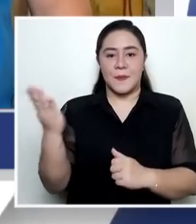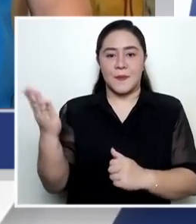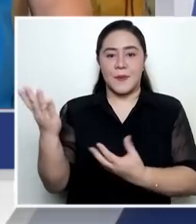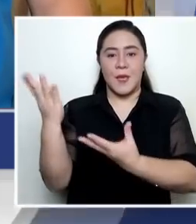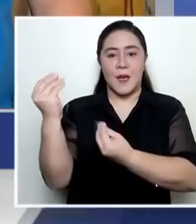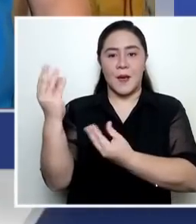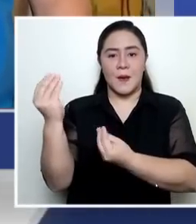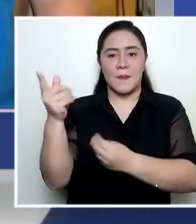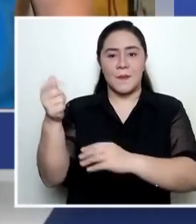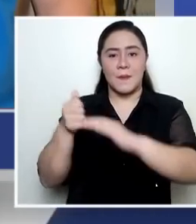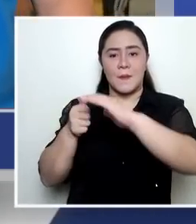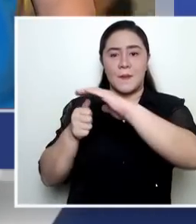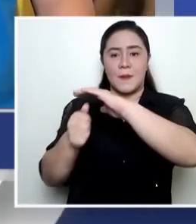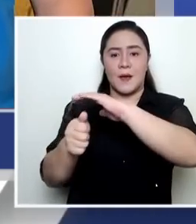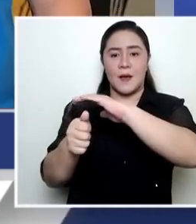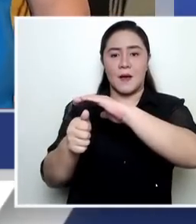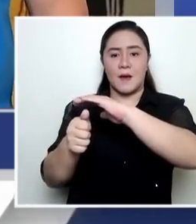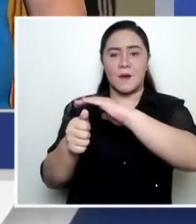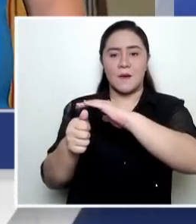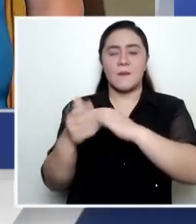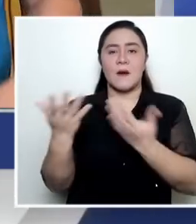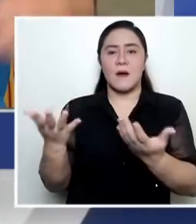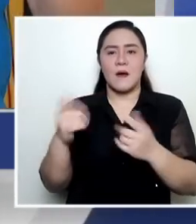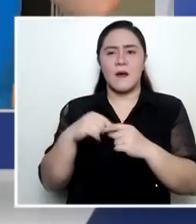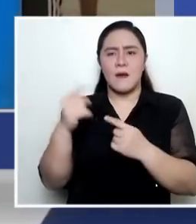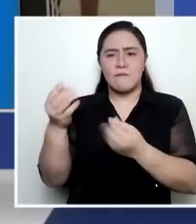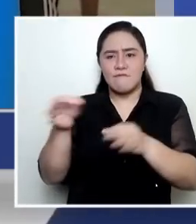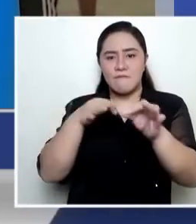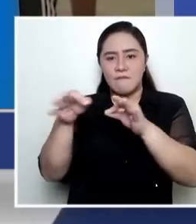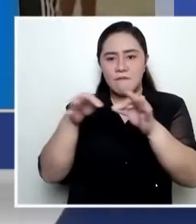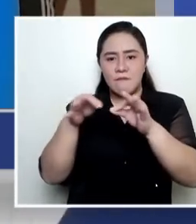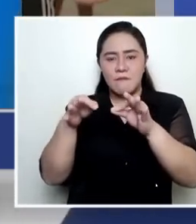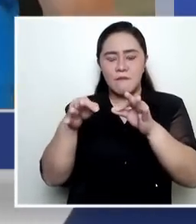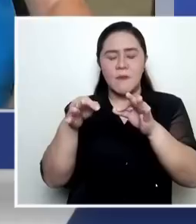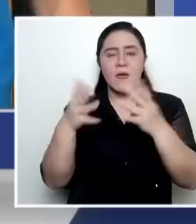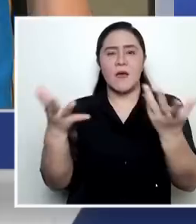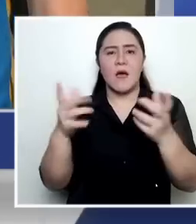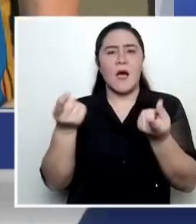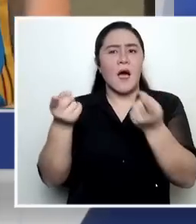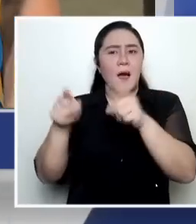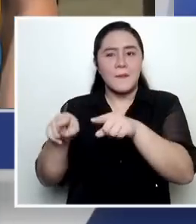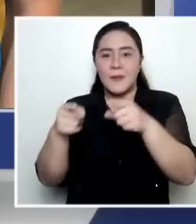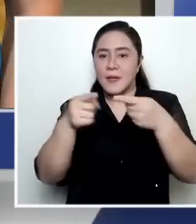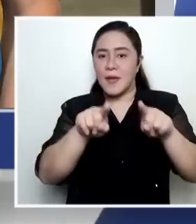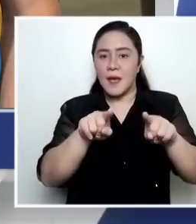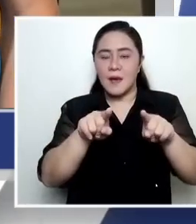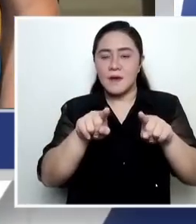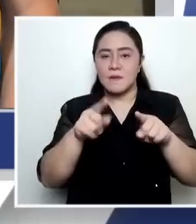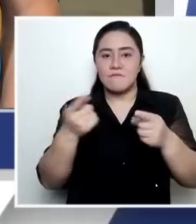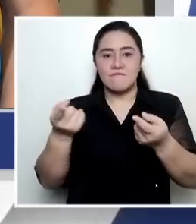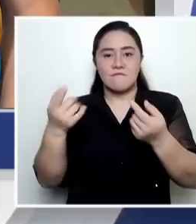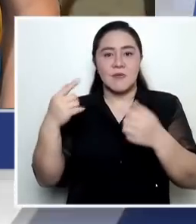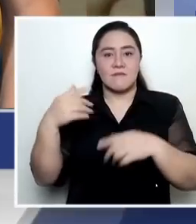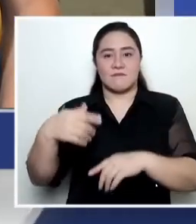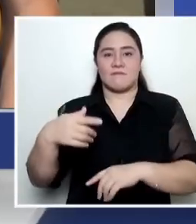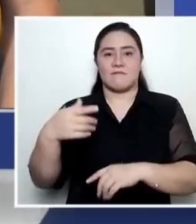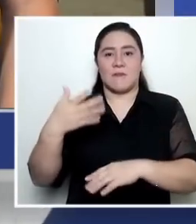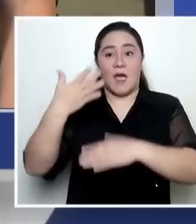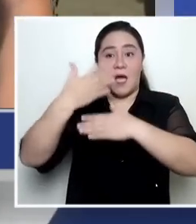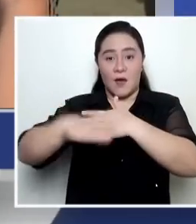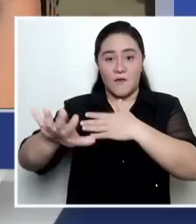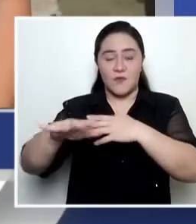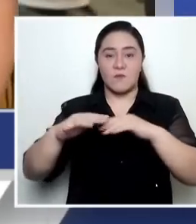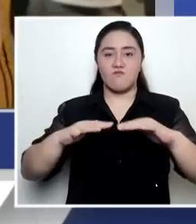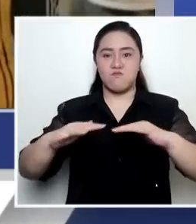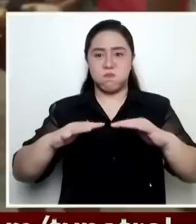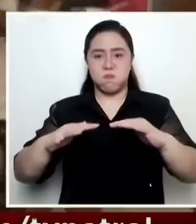George, pwede bang larawan mo sa amin yung mga aftershocks na nararanasan nyo dyan?